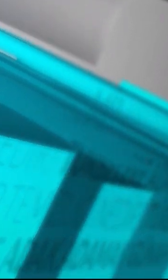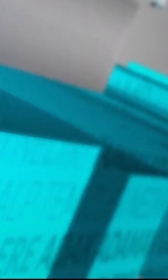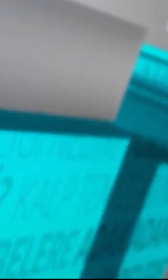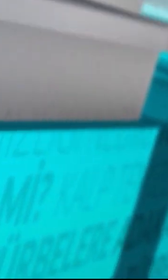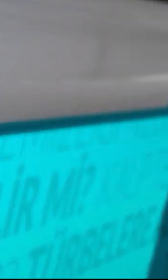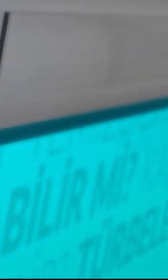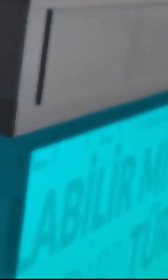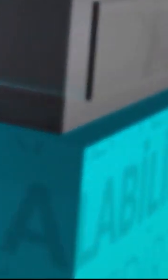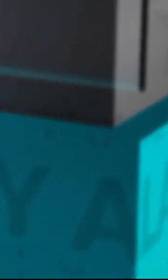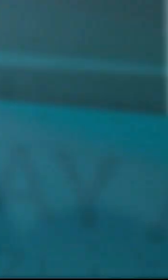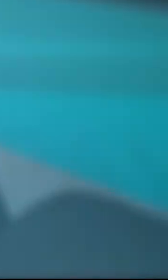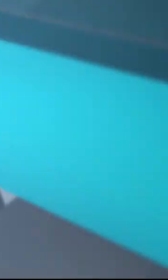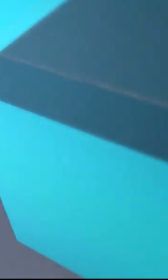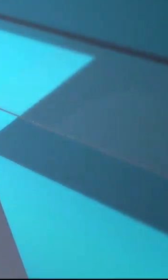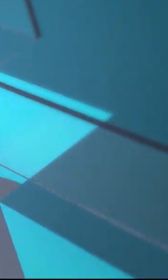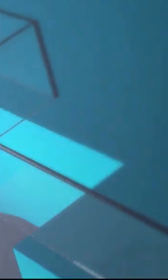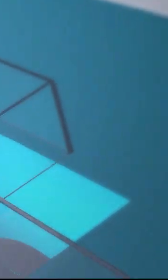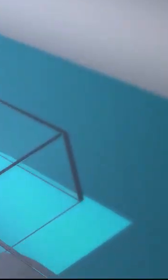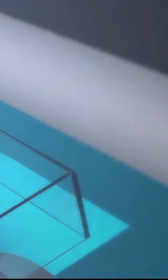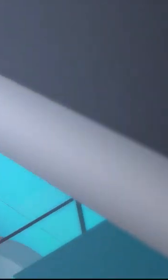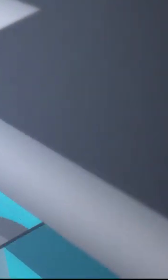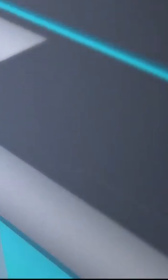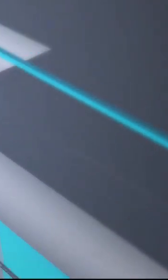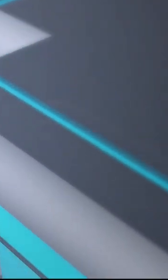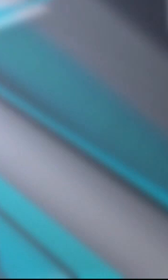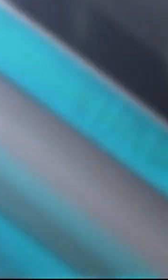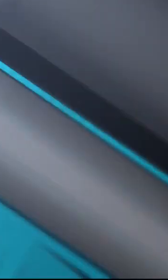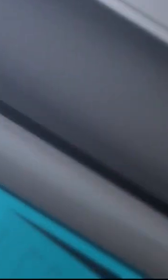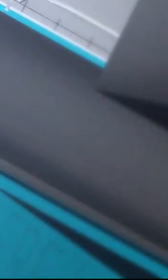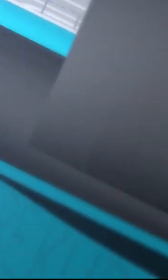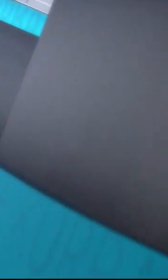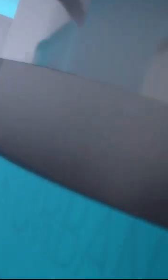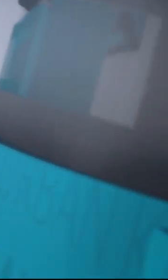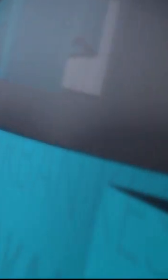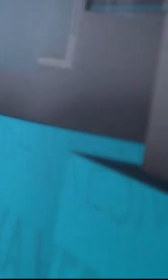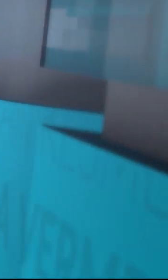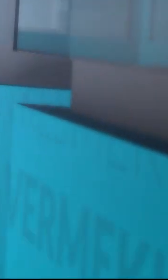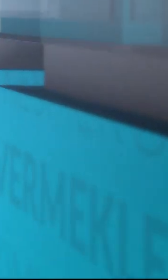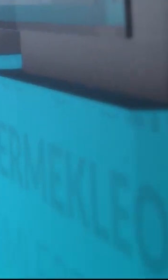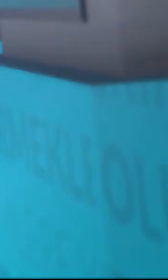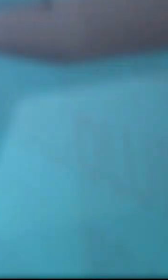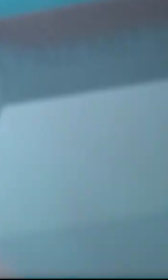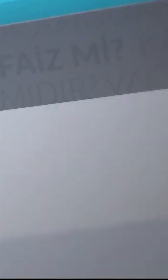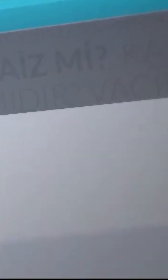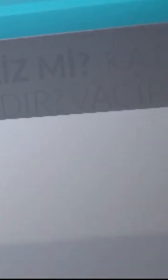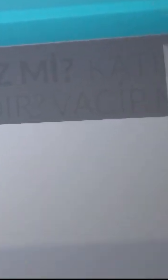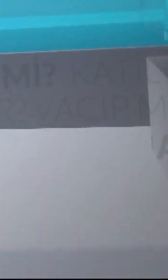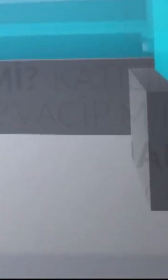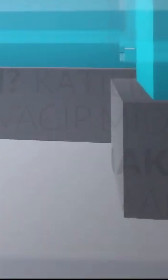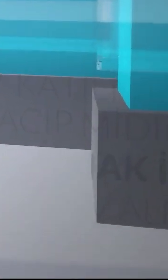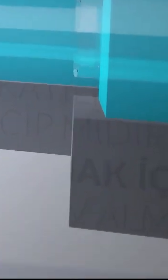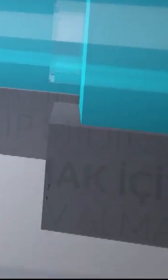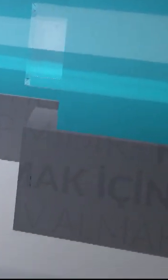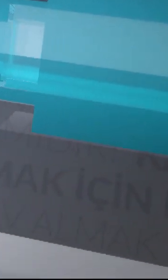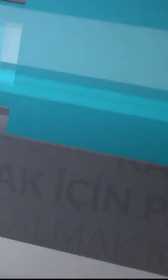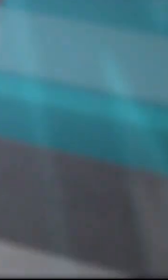Öşür farz mıdır, vacip midir? Sadece orasını bozan bir hanımefendi bu. Dinimizde zorlama var mıdır? Hangi kişilere kullandığı şey?